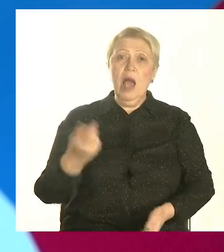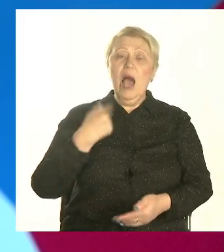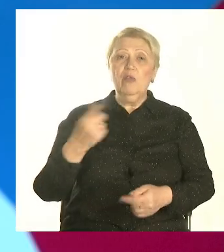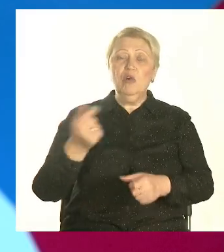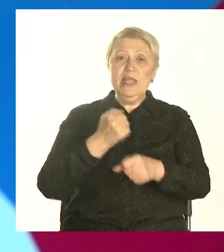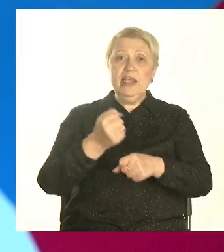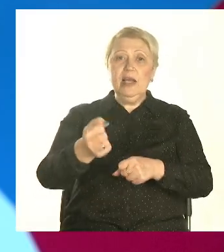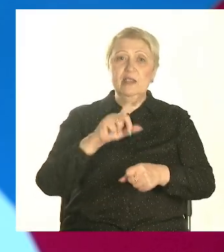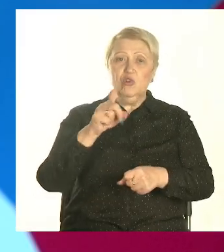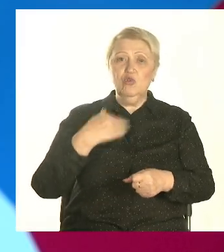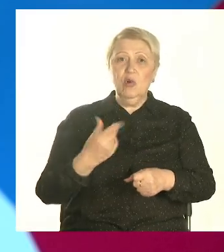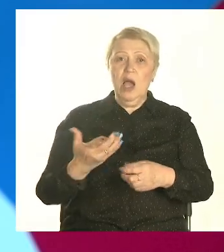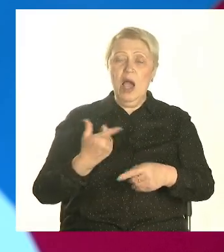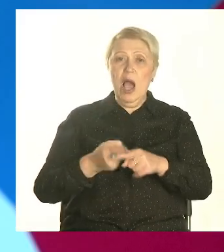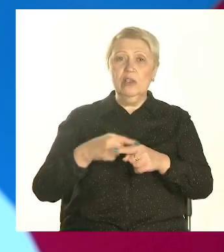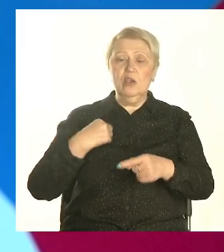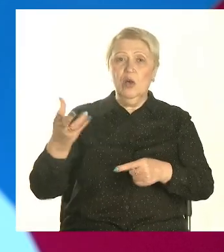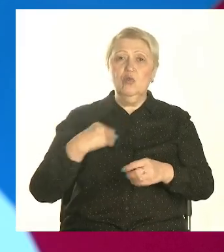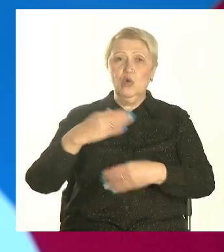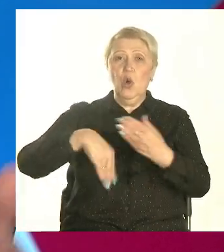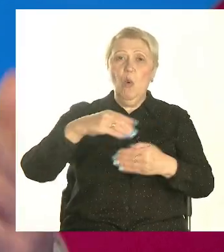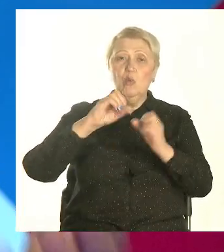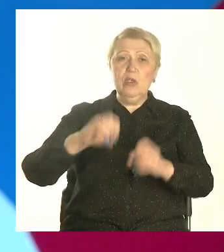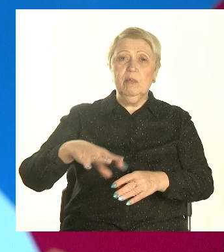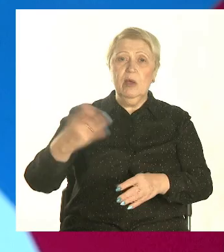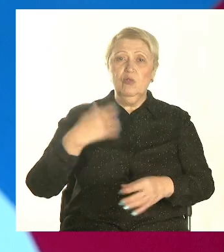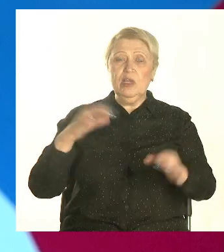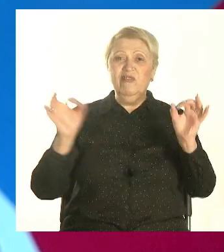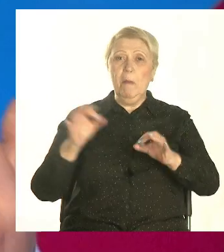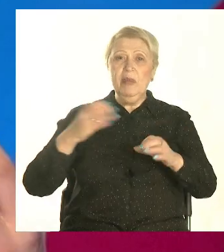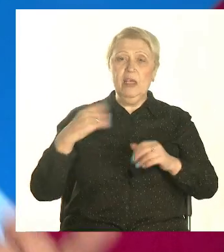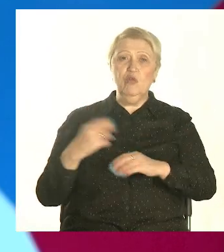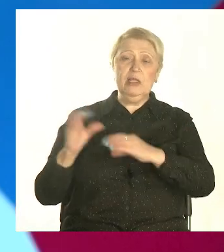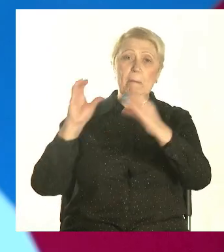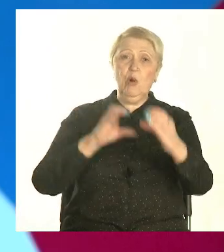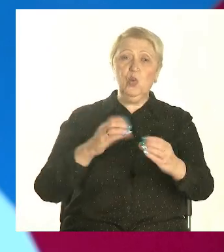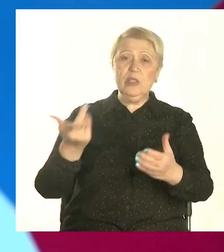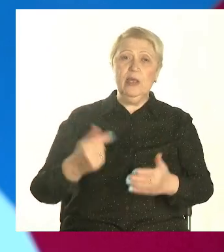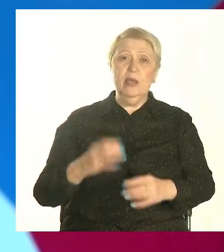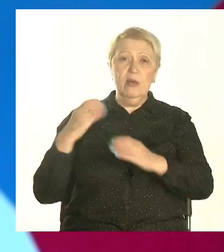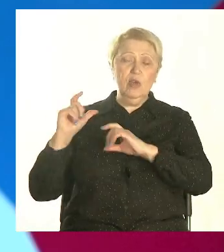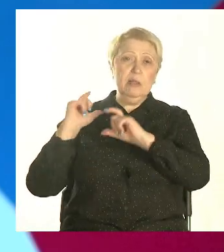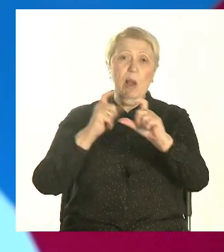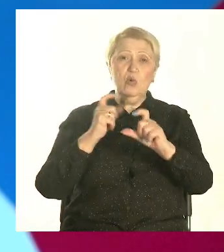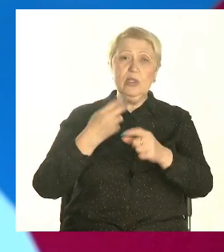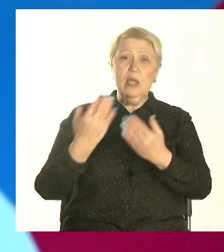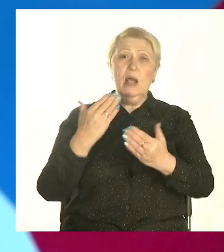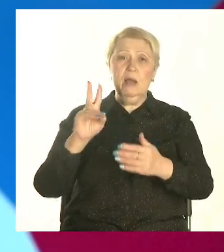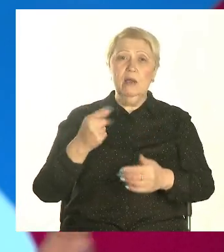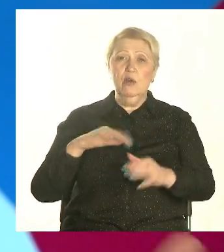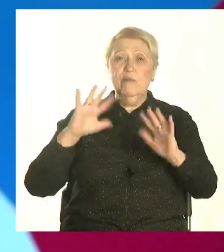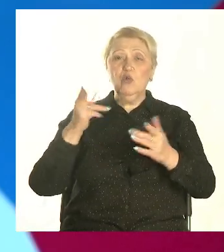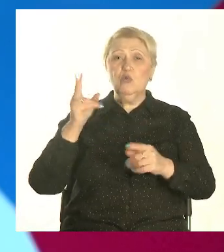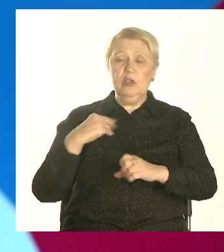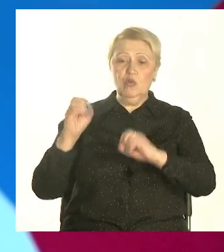моменте, или он там в моменте погрузки-разгрузки, либо в моменте, когда это кто-то шел, просто пакет мимо